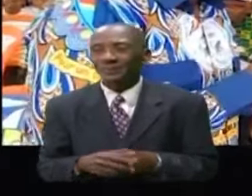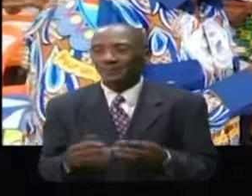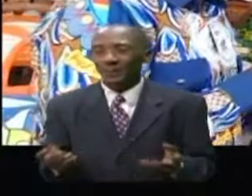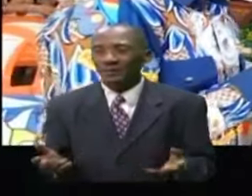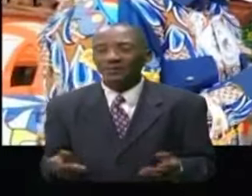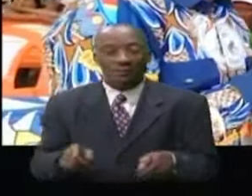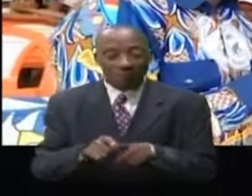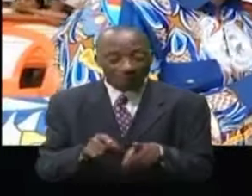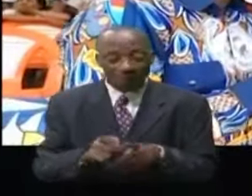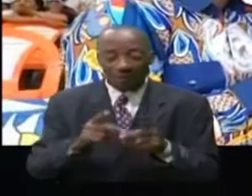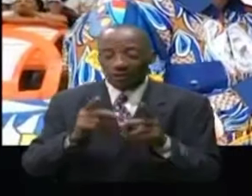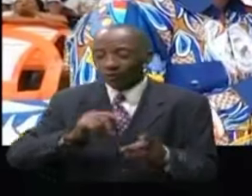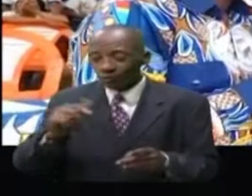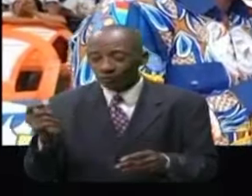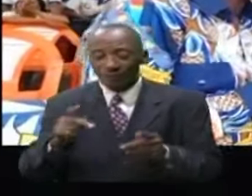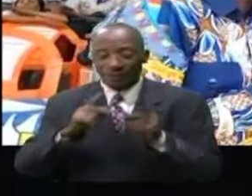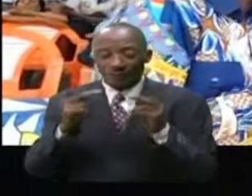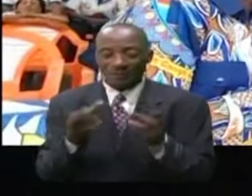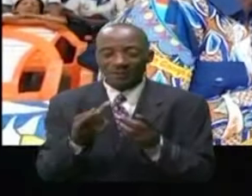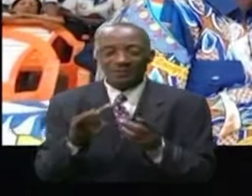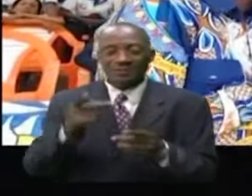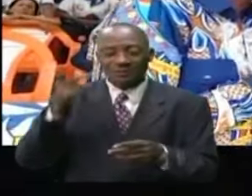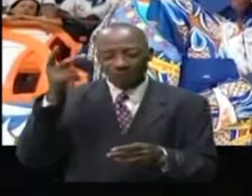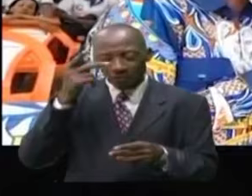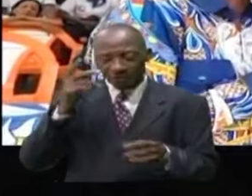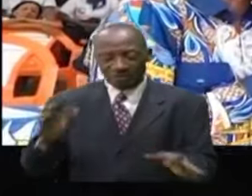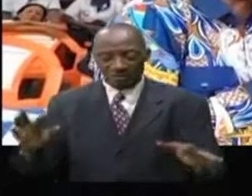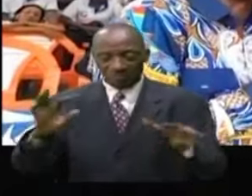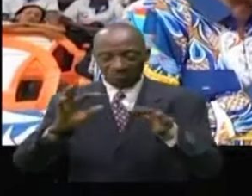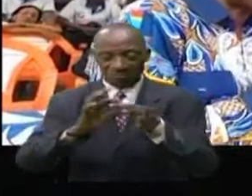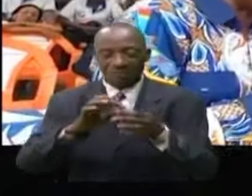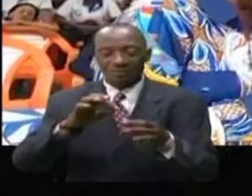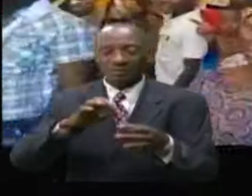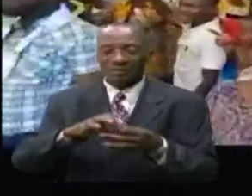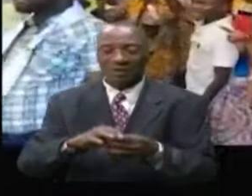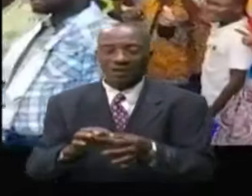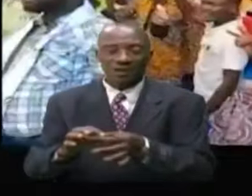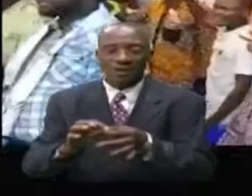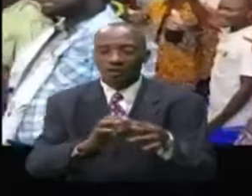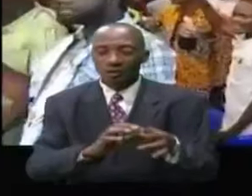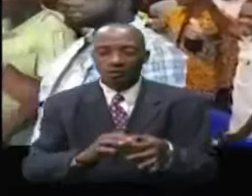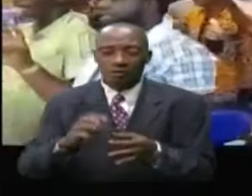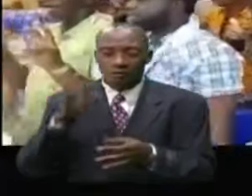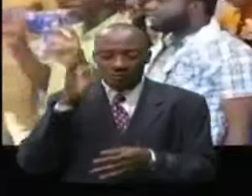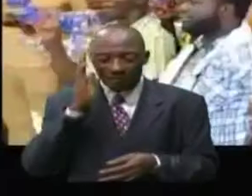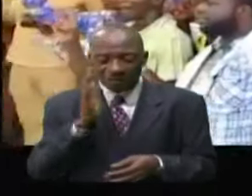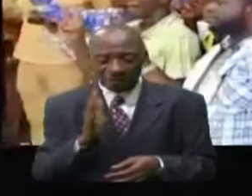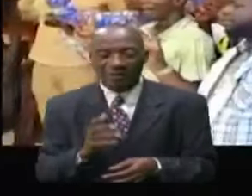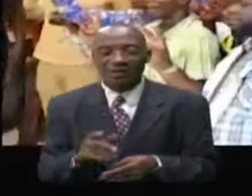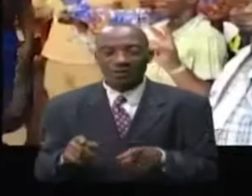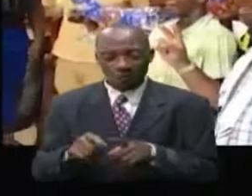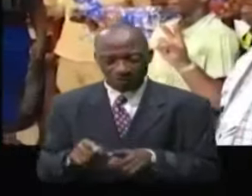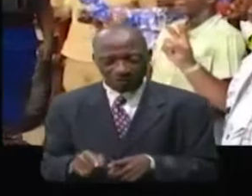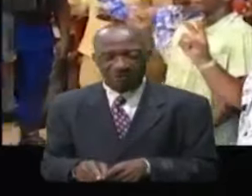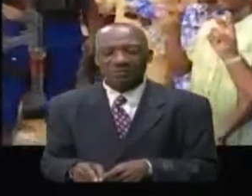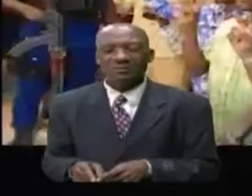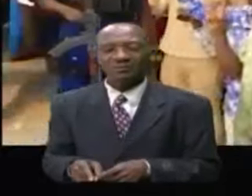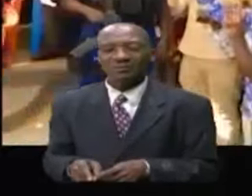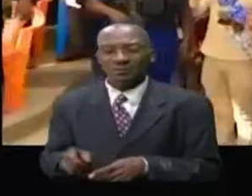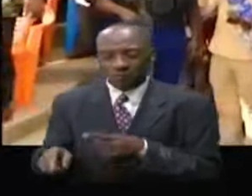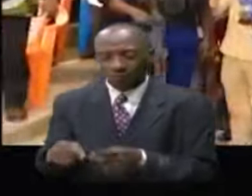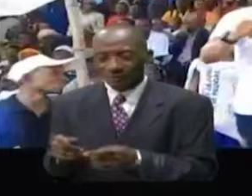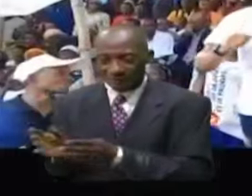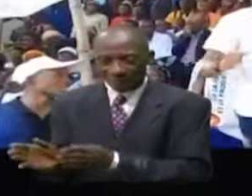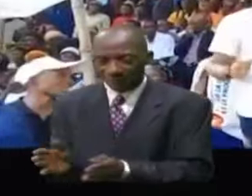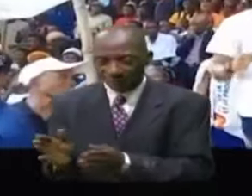des messages selon lesquels la province du Maniema avait tout gagné pendant le régime passé. Le gouverneur Afani Idriss Mangala a